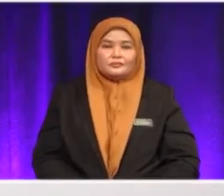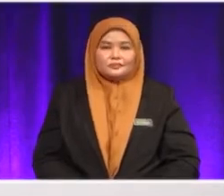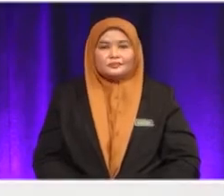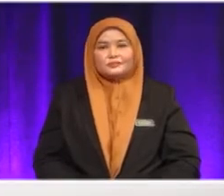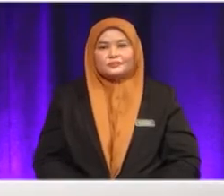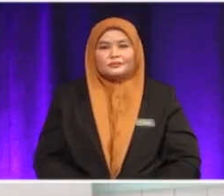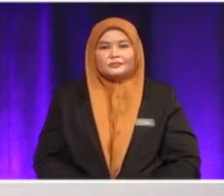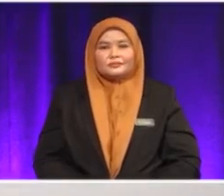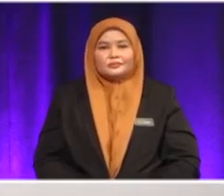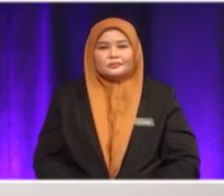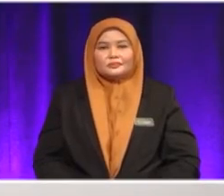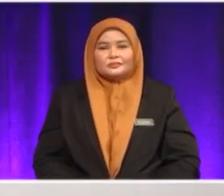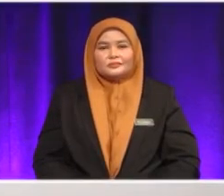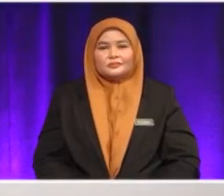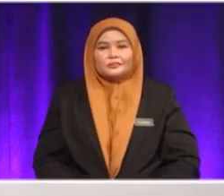Malaysia